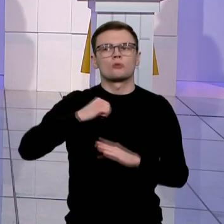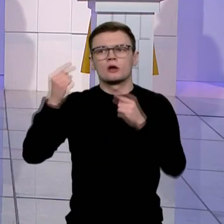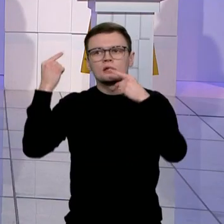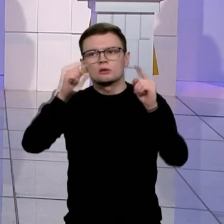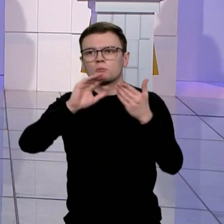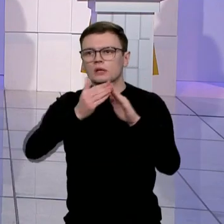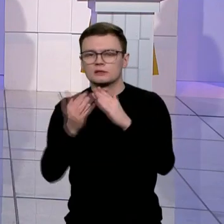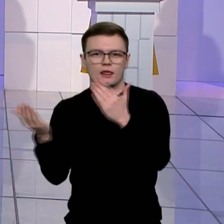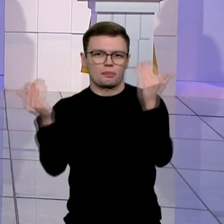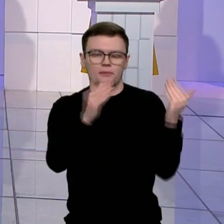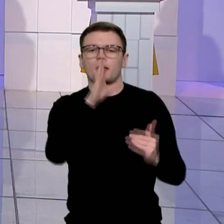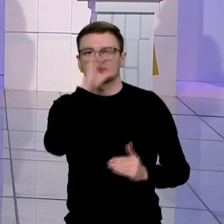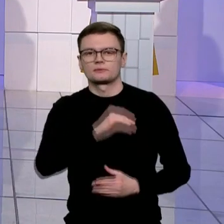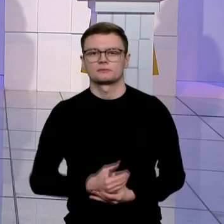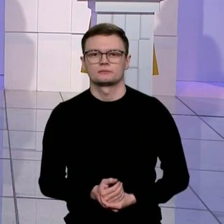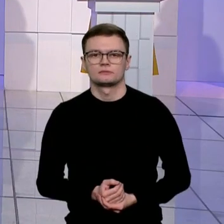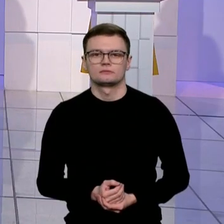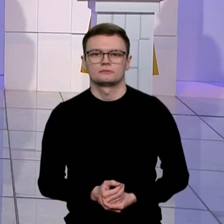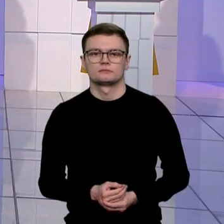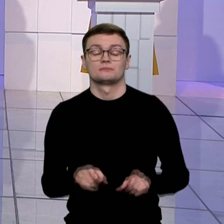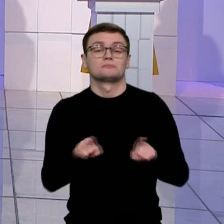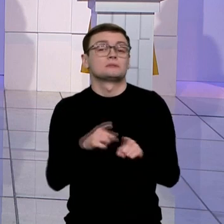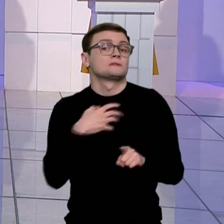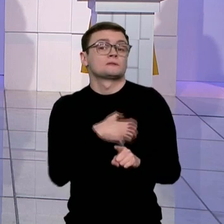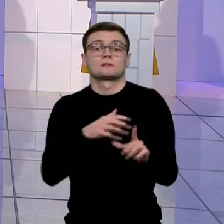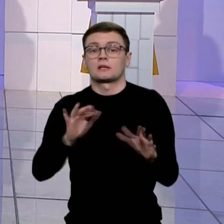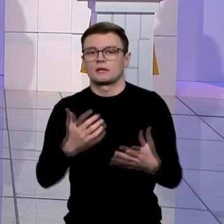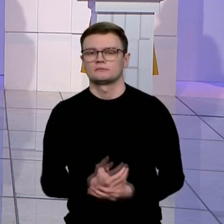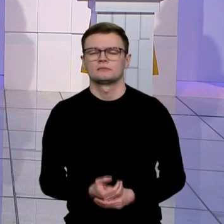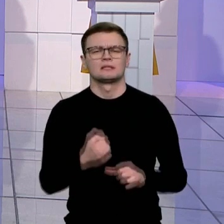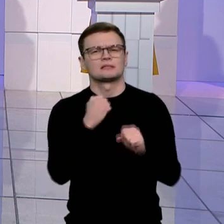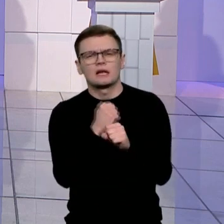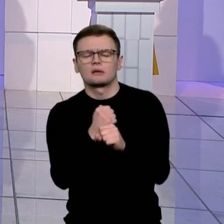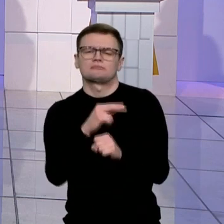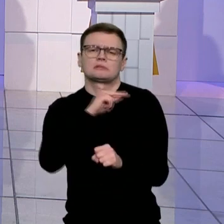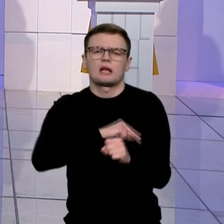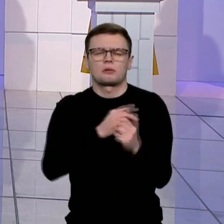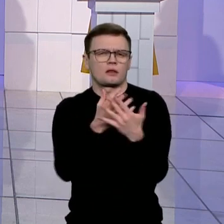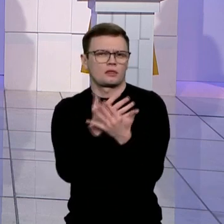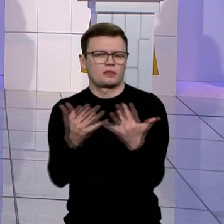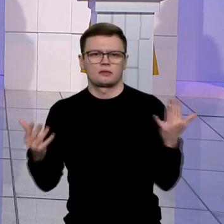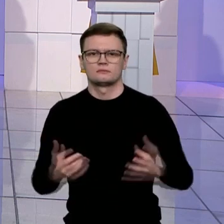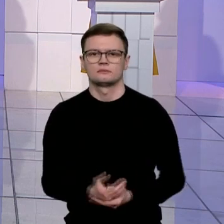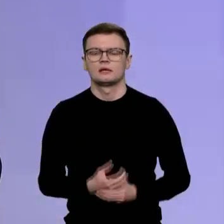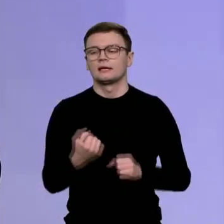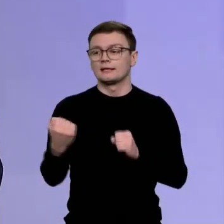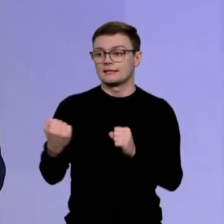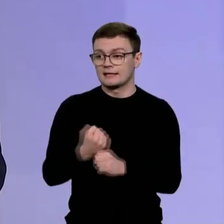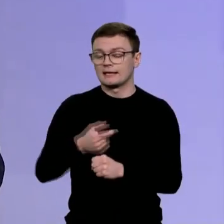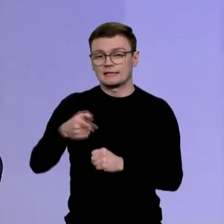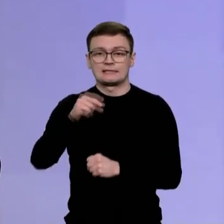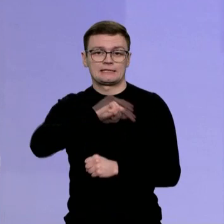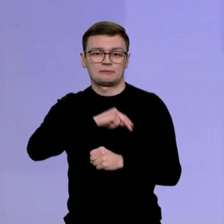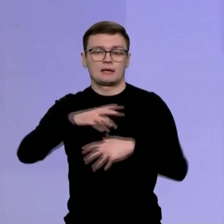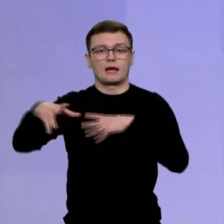Tačiau taip pat svarbu yra, na, darbo pasiūlos įvairovė, tai čia reiktų bendrauti tiek su bankais,